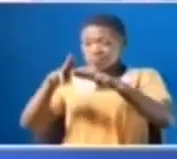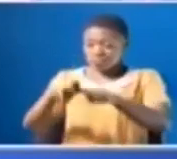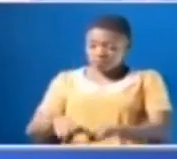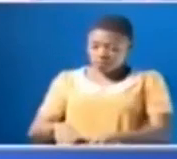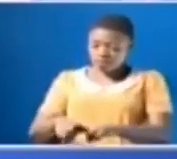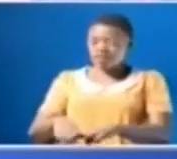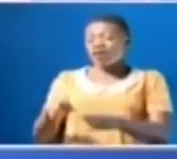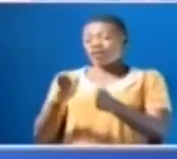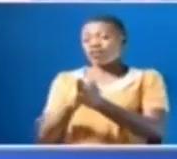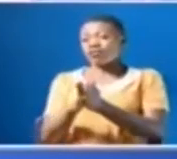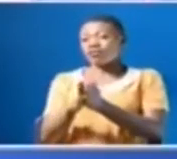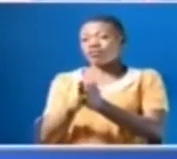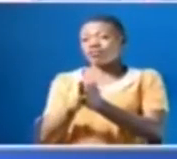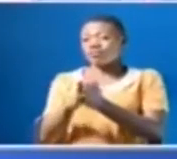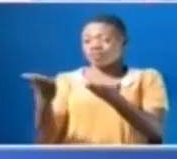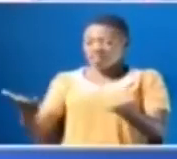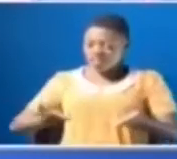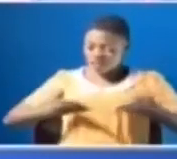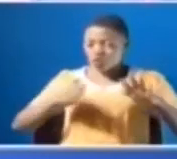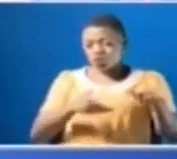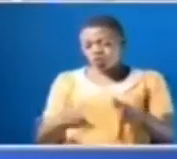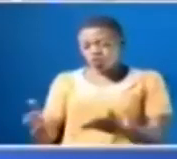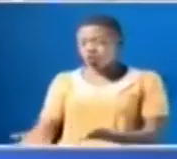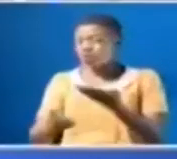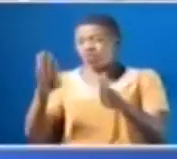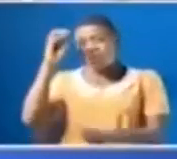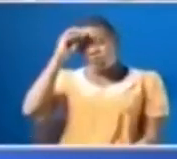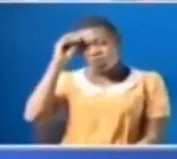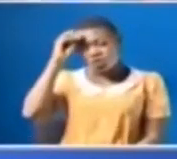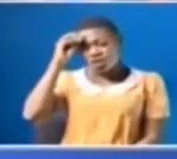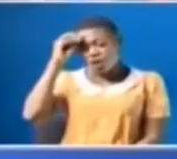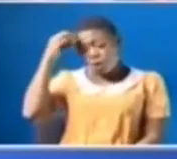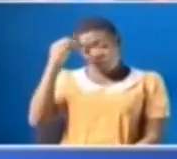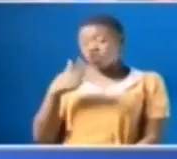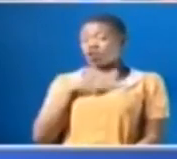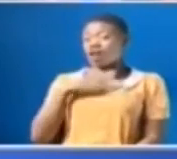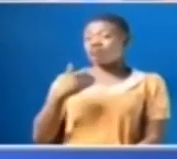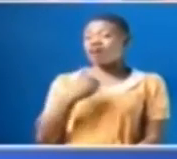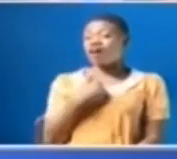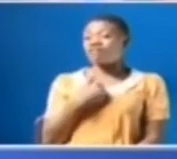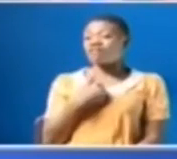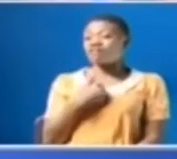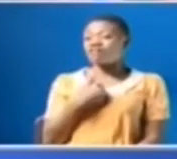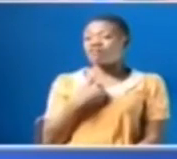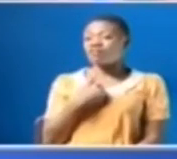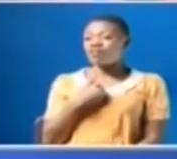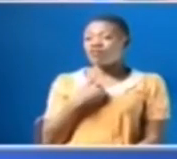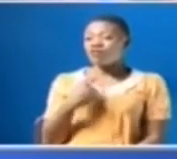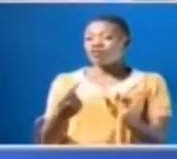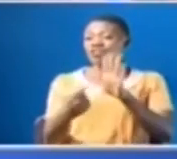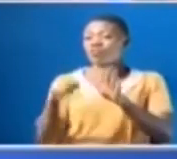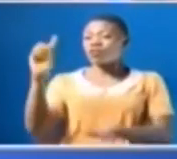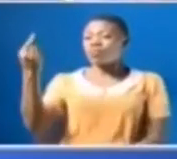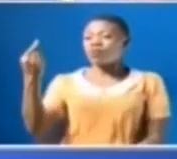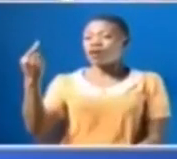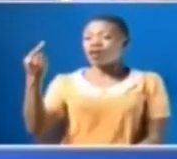na tuweze kupewa nafasi ya kutoa maono yetu yapo. Kwanza kabisa yale ambayo Ngate anasema